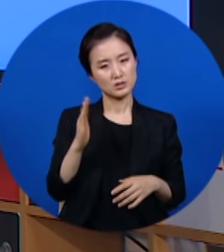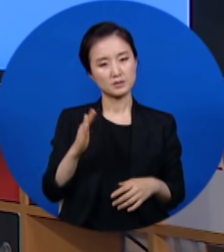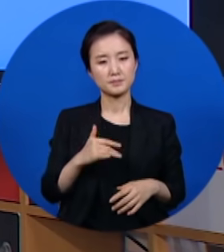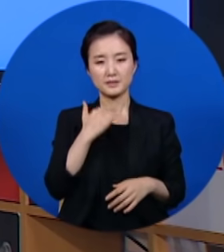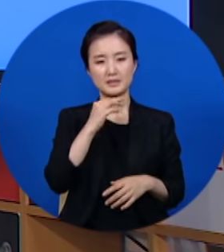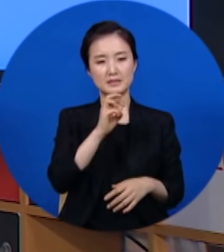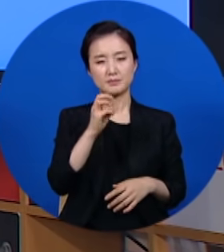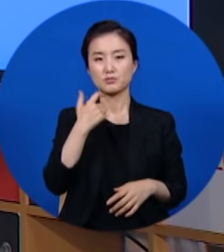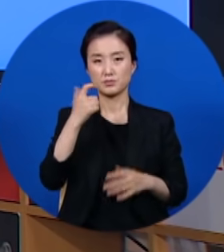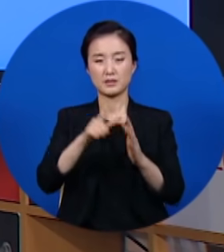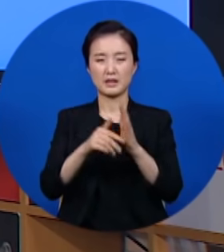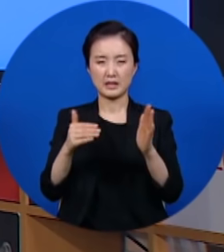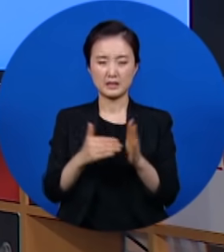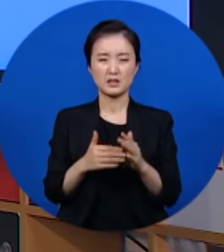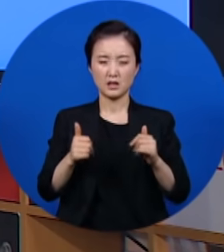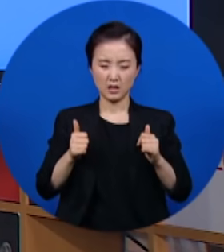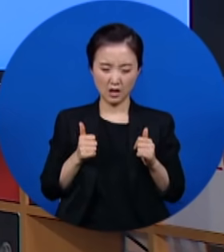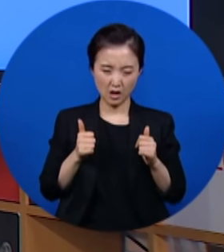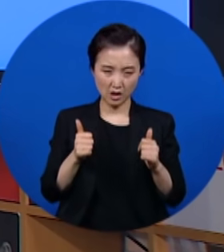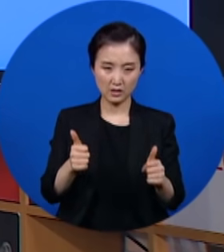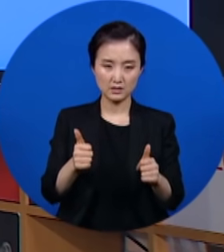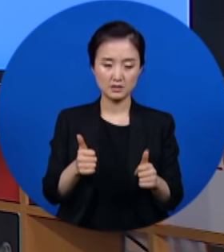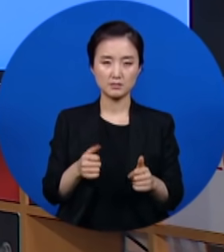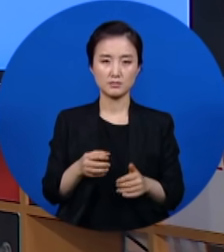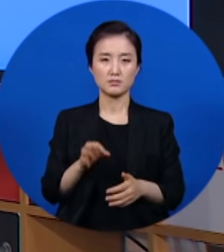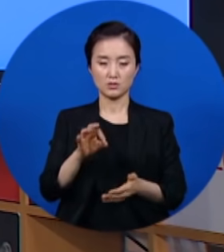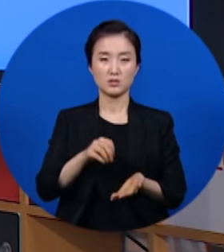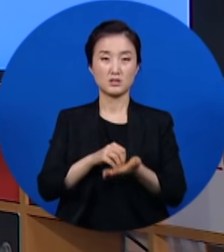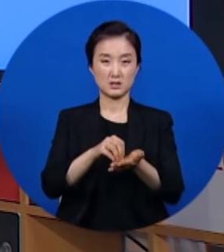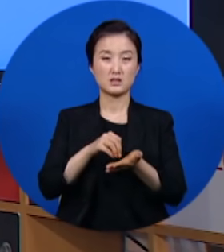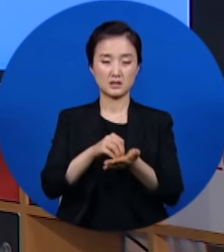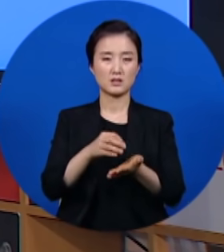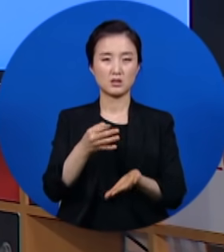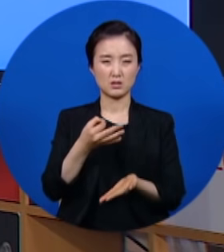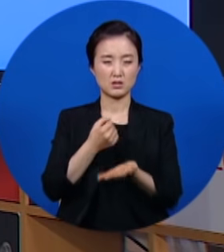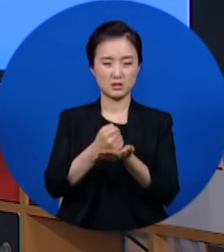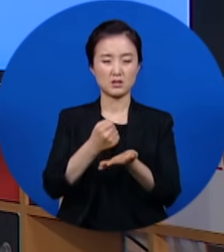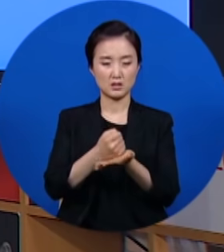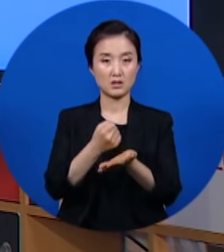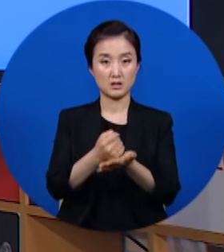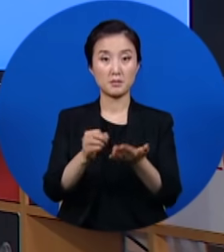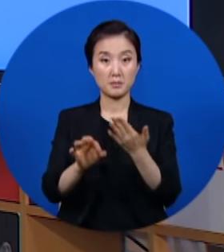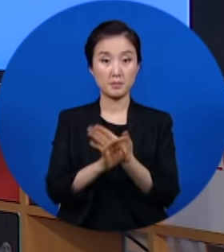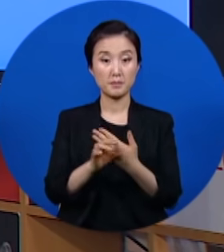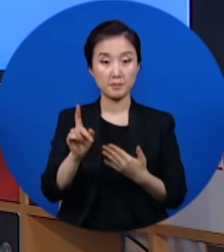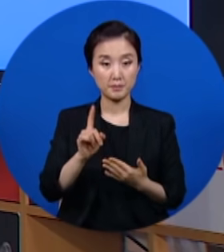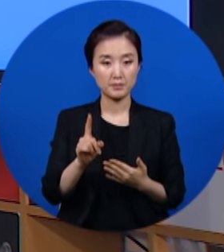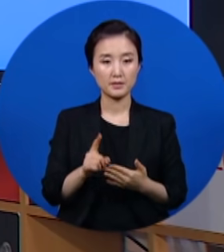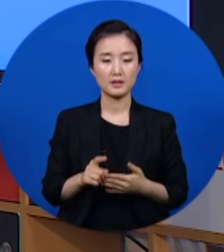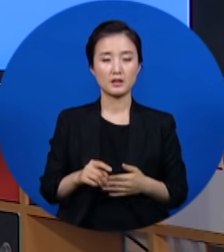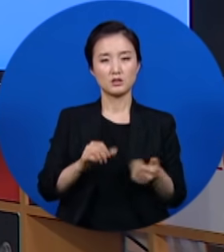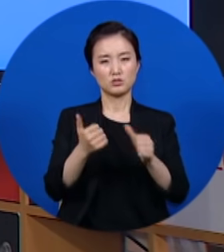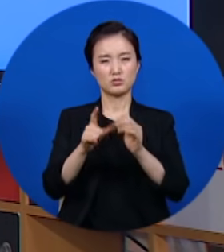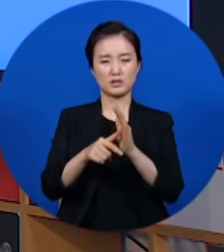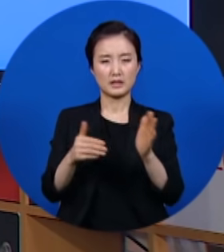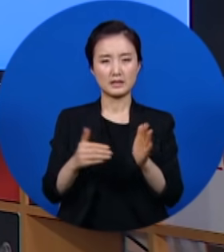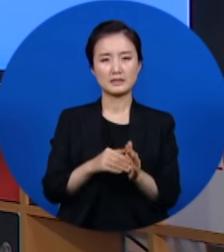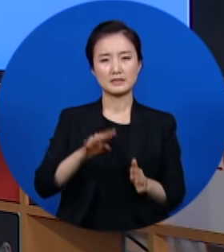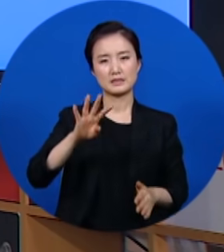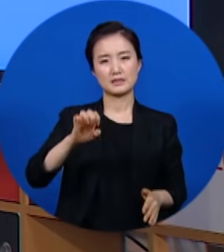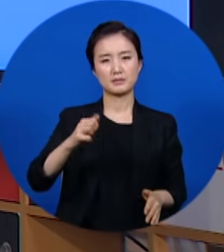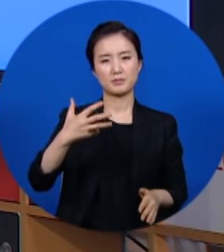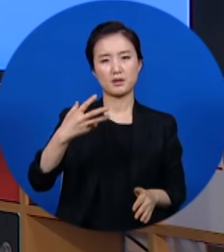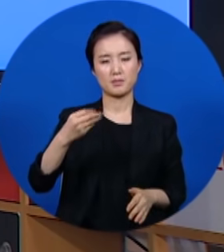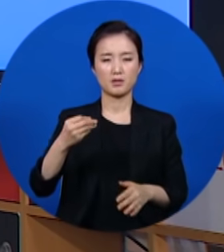60세까지 국민연금을 이미 가입하면 세상 떠날 때까지 48 만원 씩 받아요 물가가